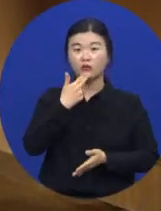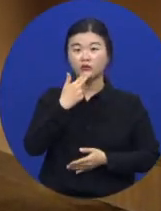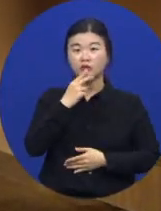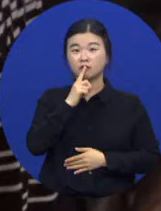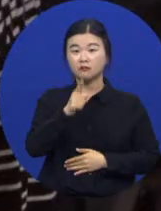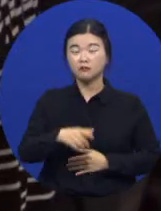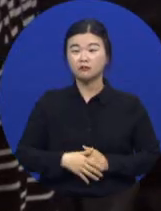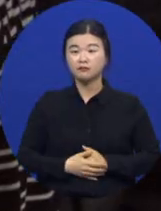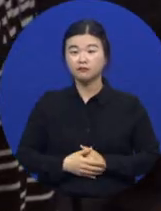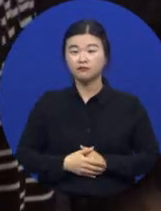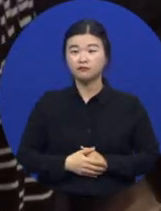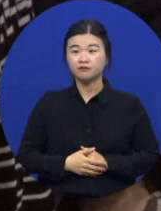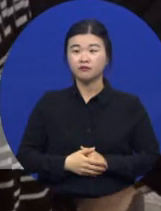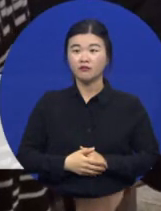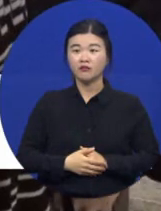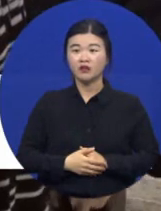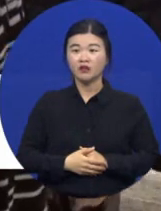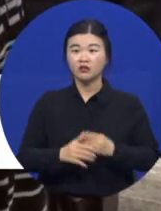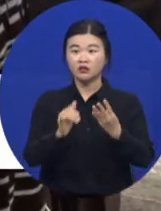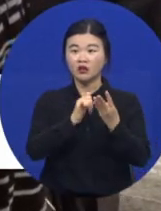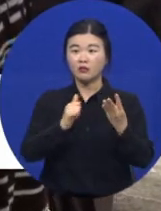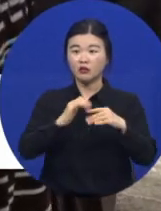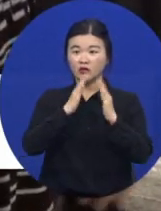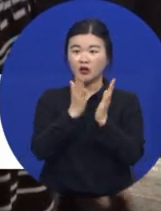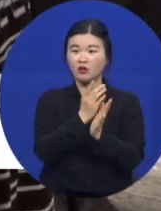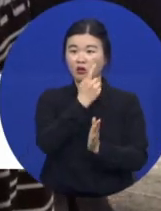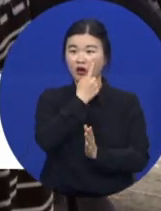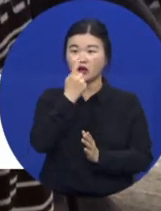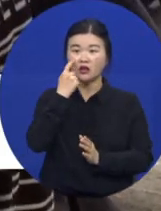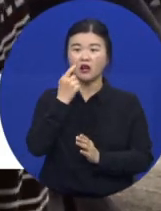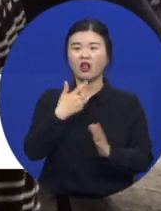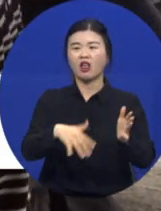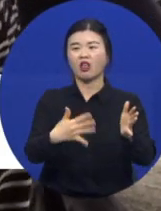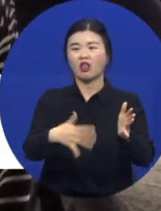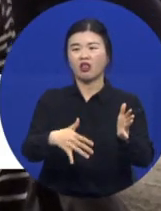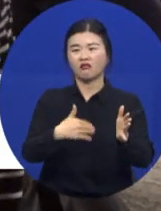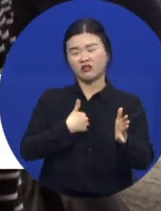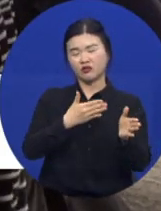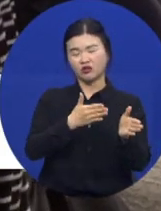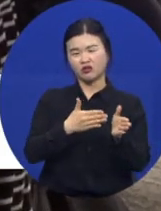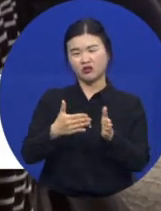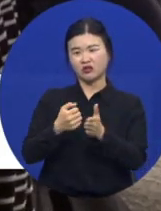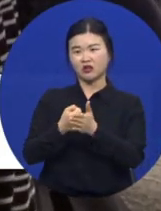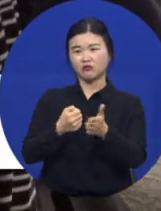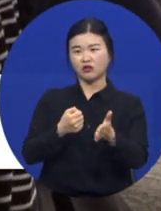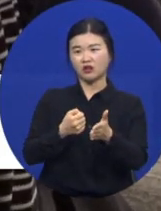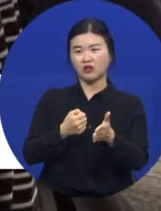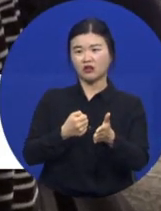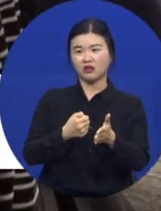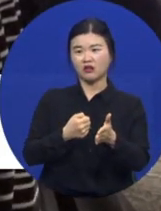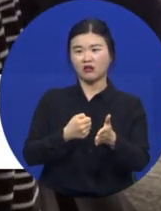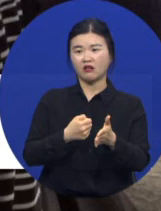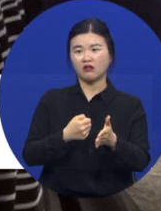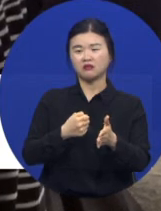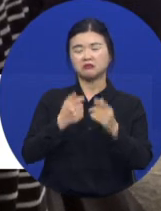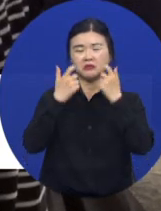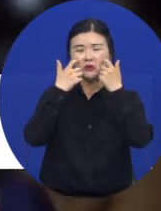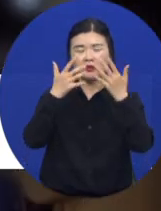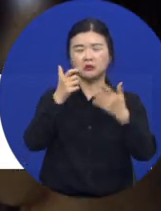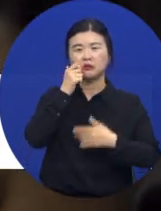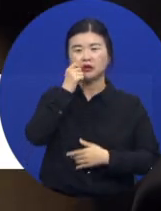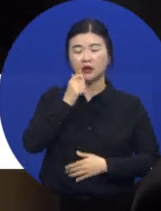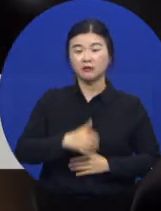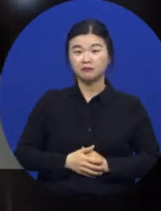않습니다. 그러니까 4명 전에 방 체크를 안 했고 제가 이제 아까 제가 저기 이제 좀 정리하느라고 제가 체크를